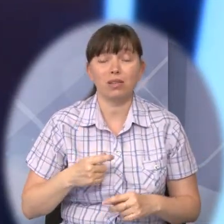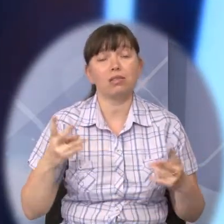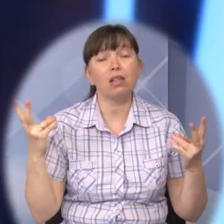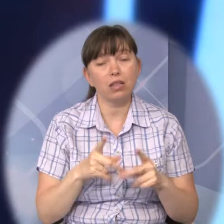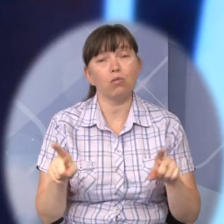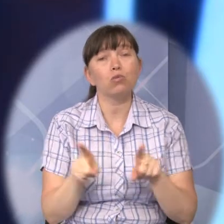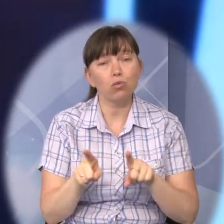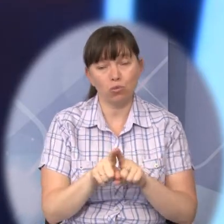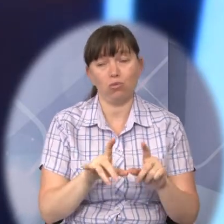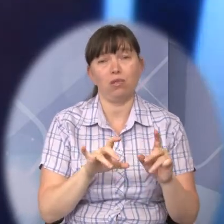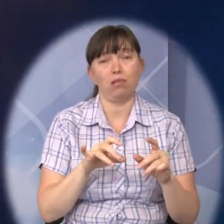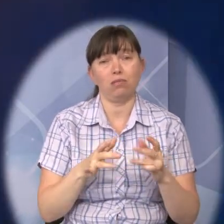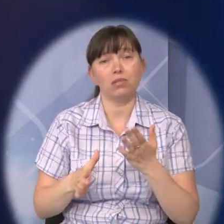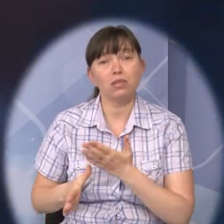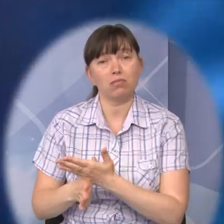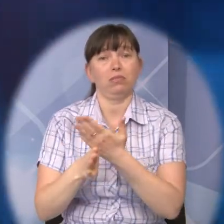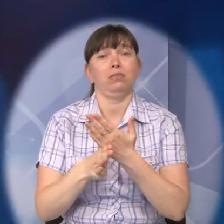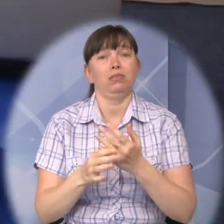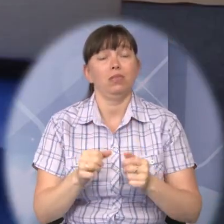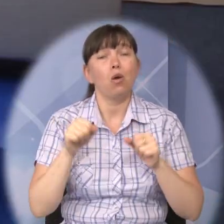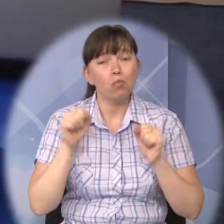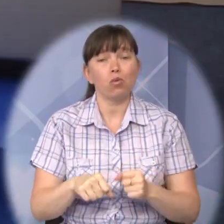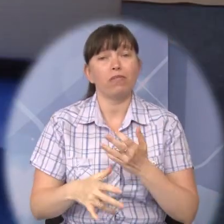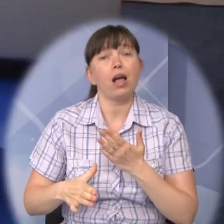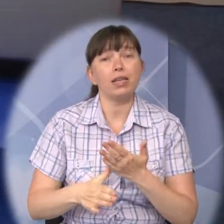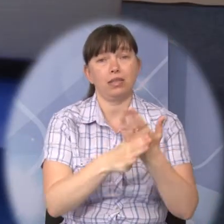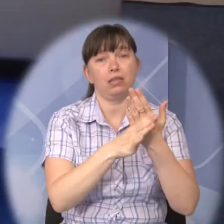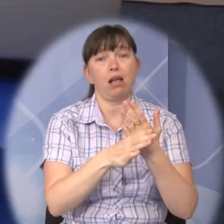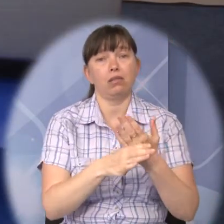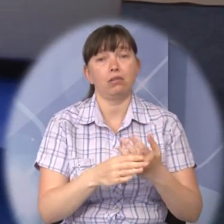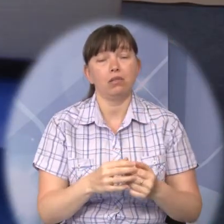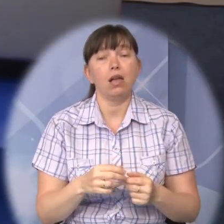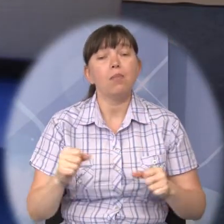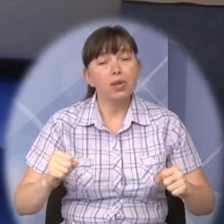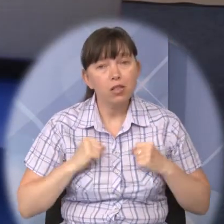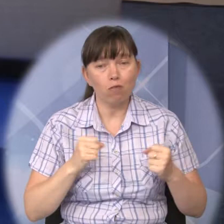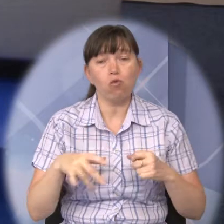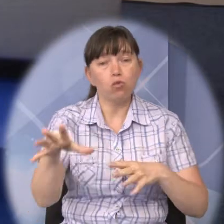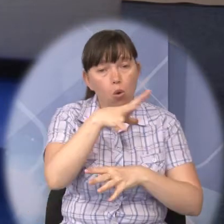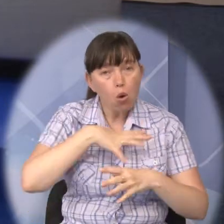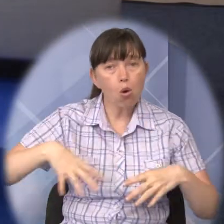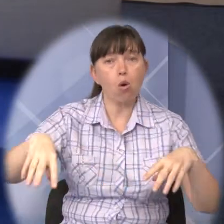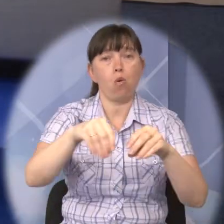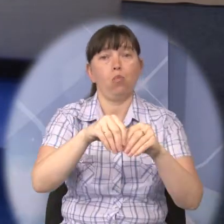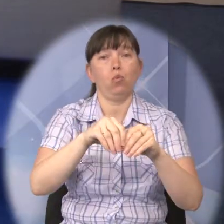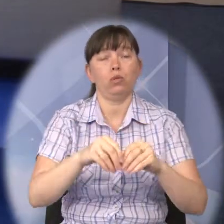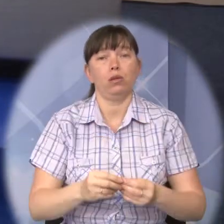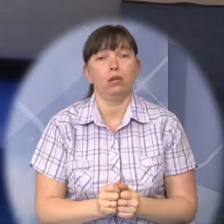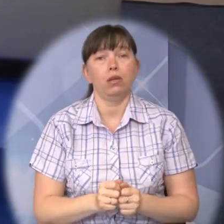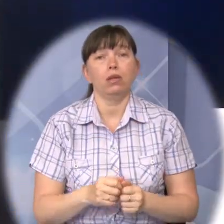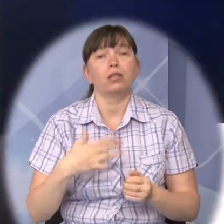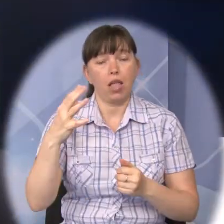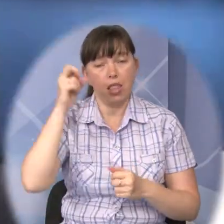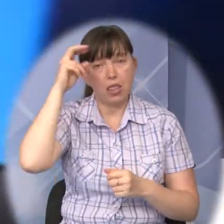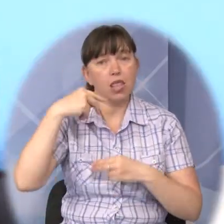trebuie să asistați să se descurce și ei pot fi asistați, anume printr-o eforturi comune, eforturi din